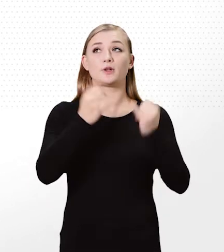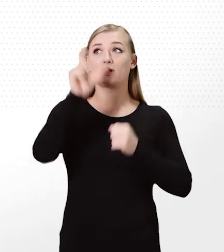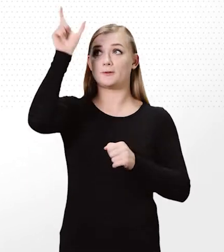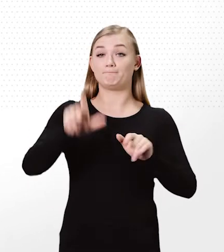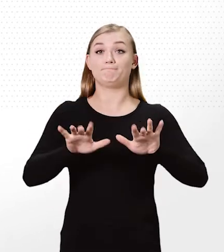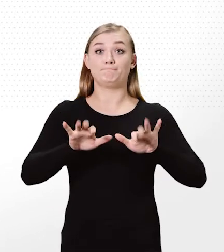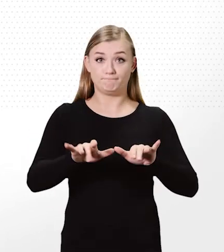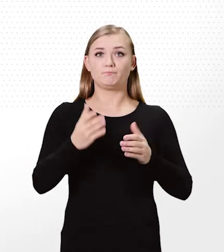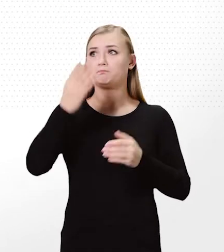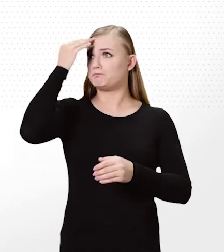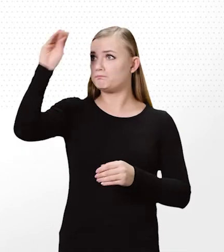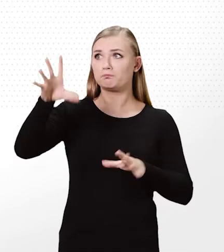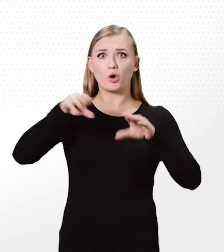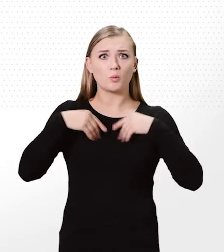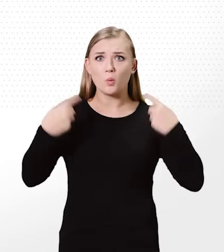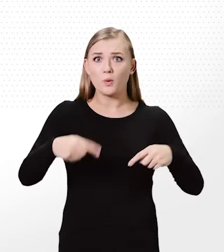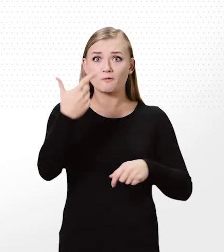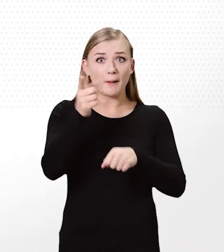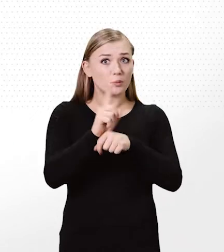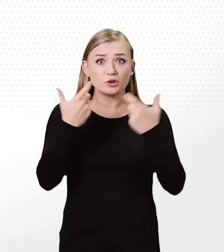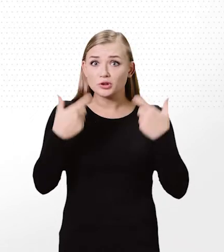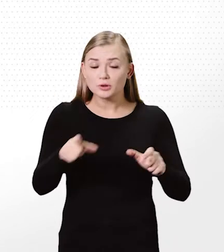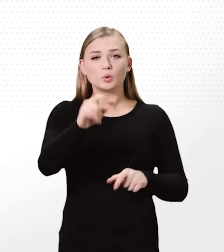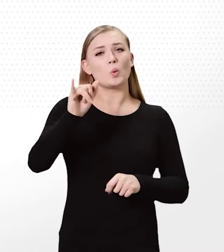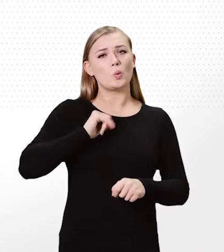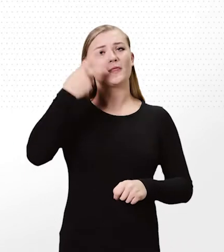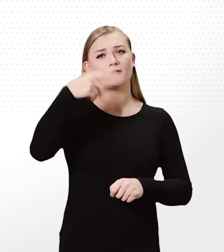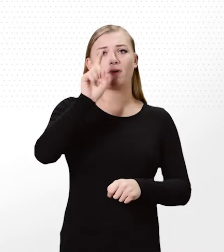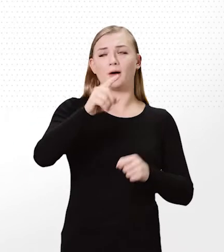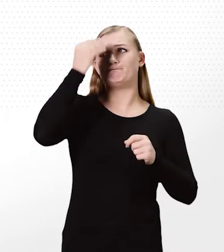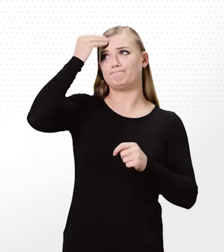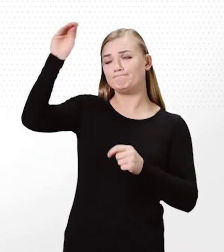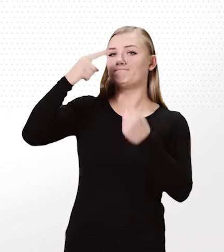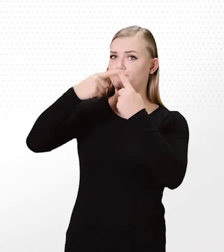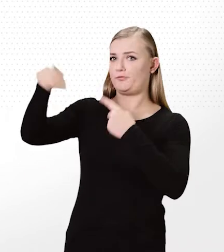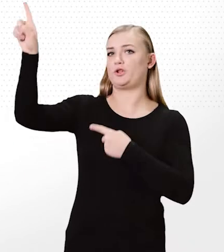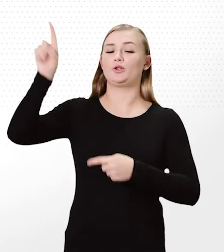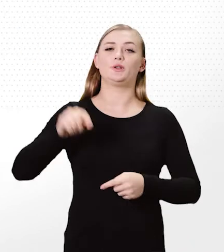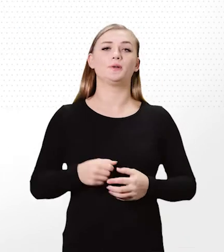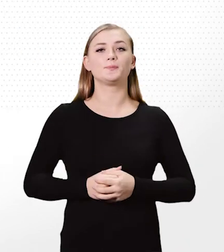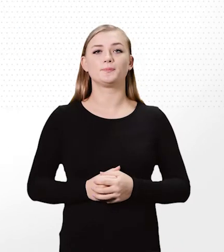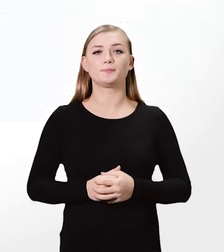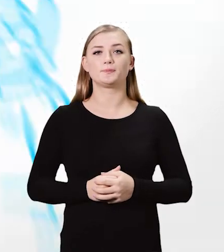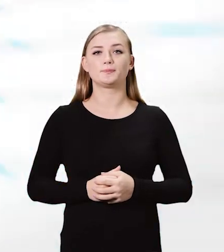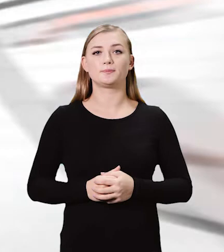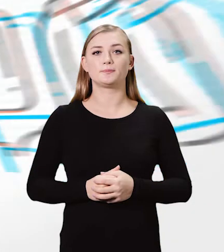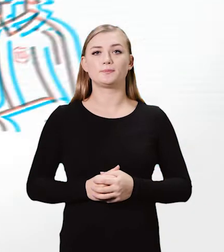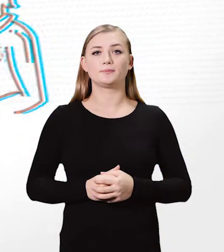Jeśli operator numerów alarmowych nie potwierdzi zgłoszenia, zgłoś zdarzenie ponownie.